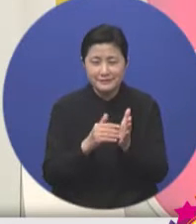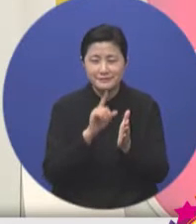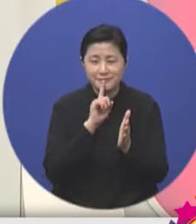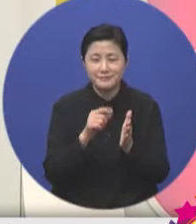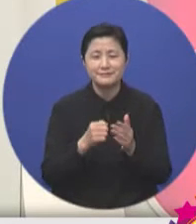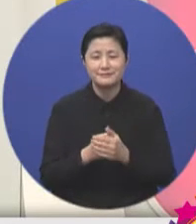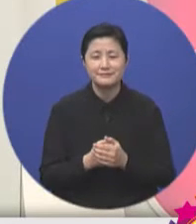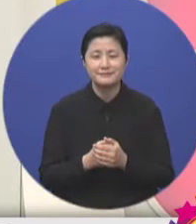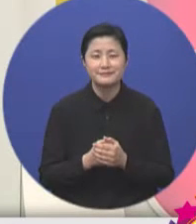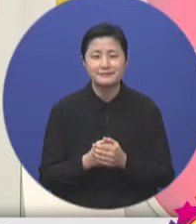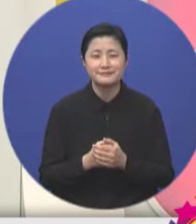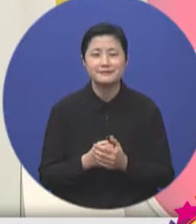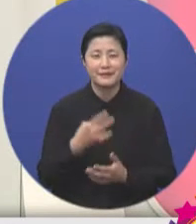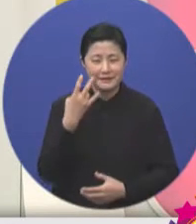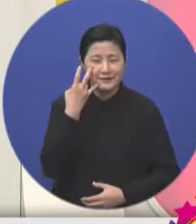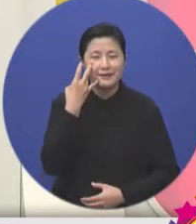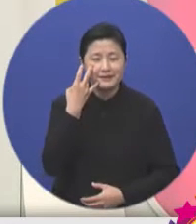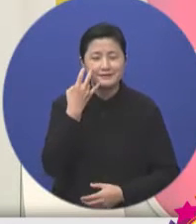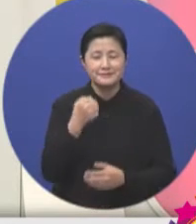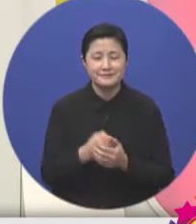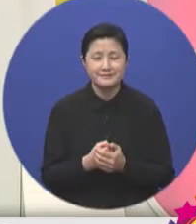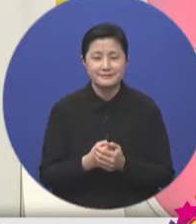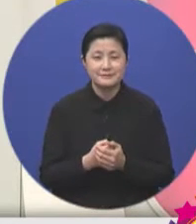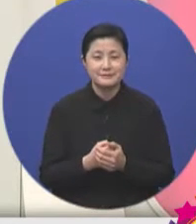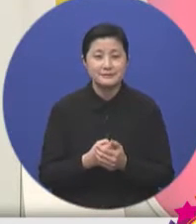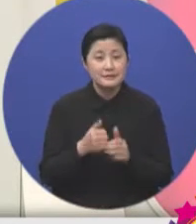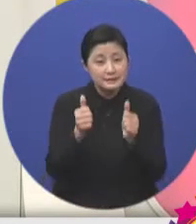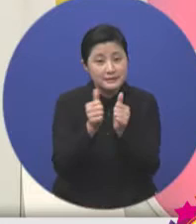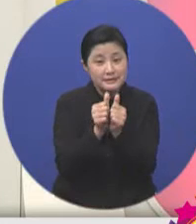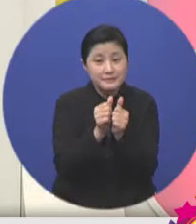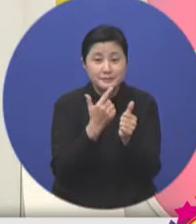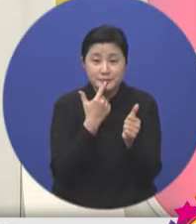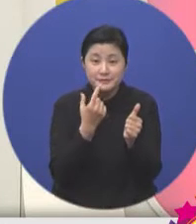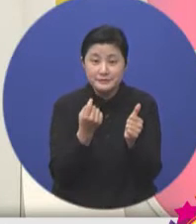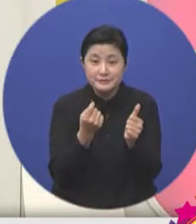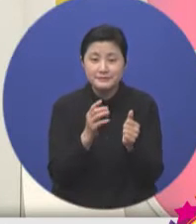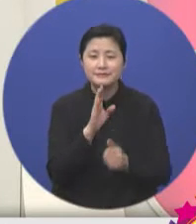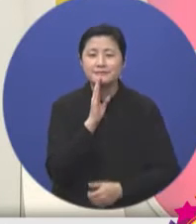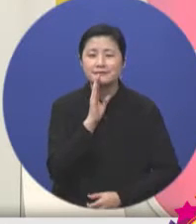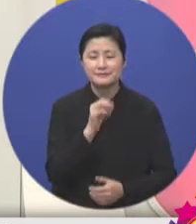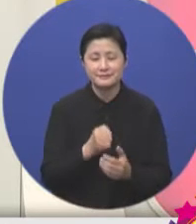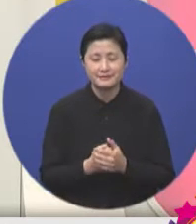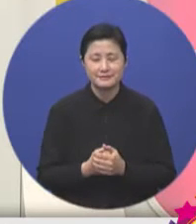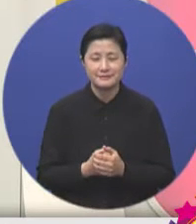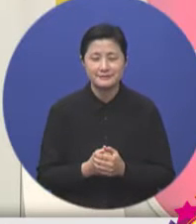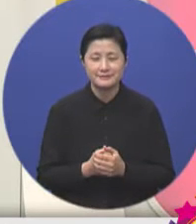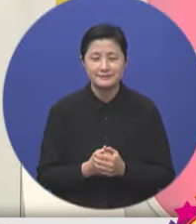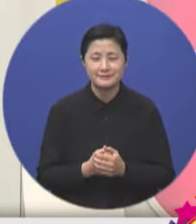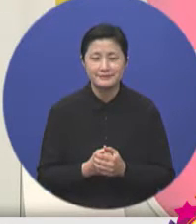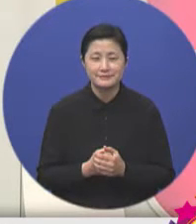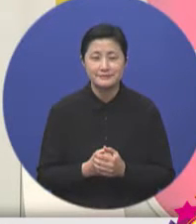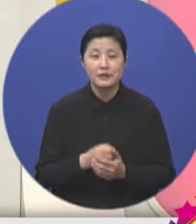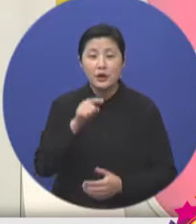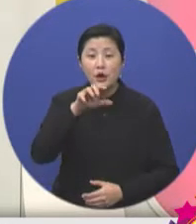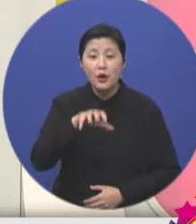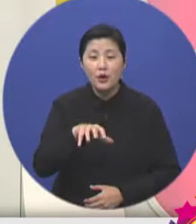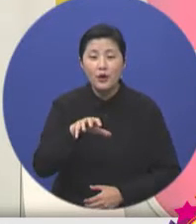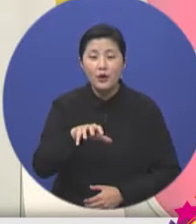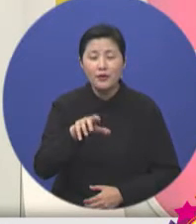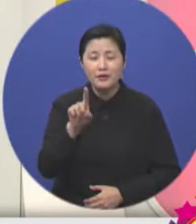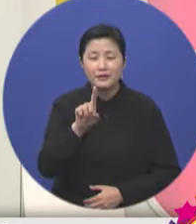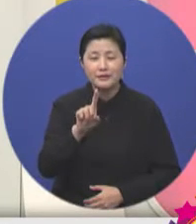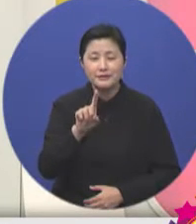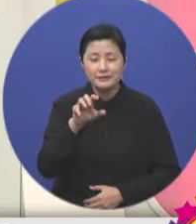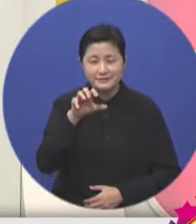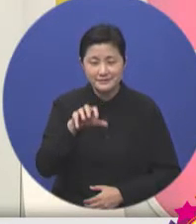예, 예. 줄였어요? 예, 예. 네, 네. 아버님이시죠? 예, 예. 예. 아버님, 거기는 어딘가요,